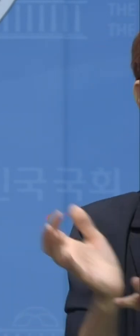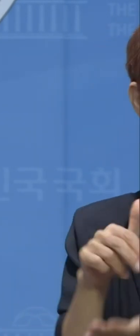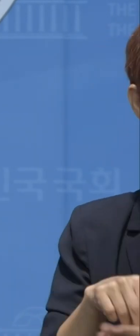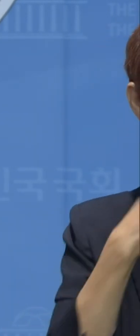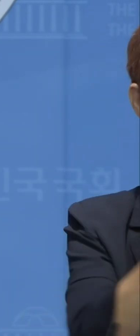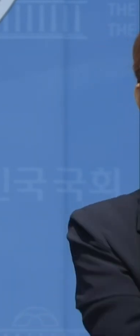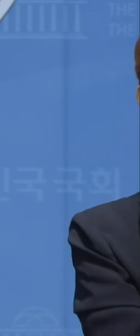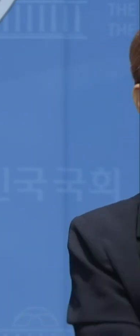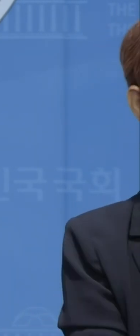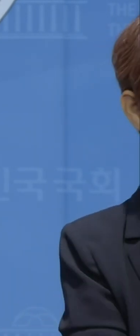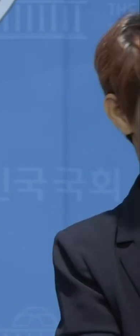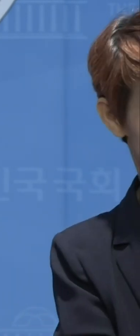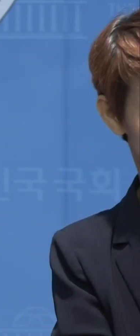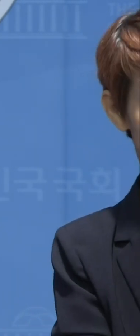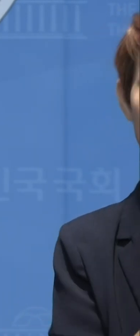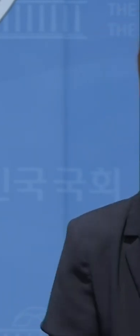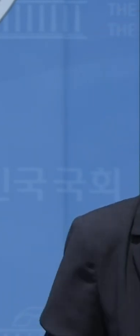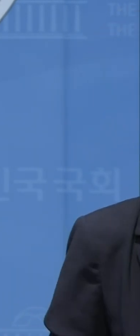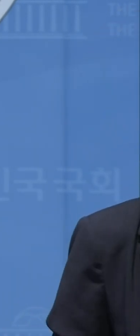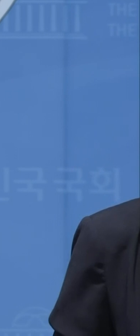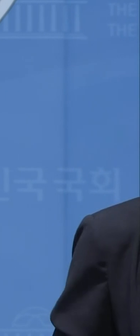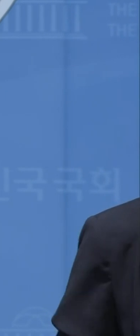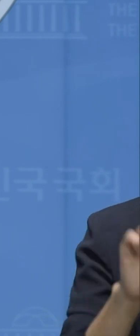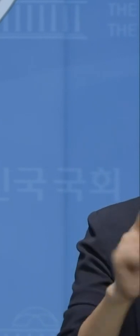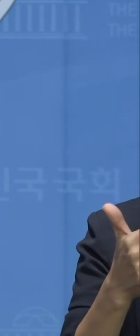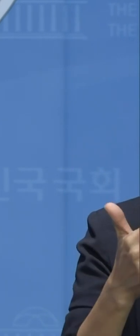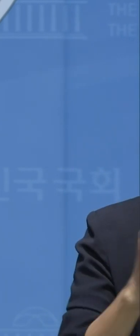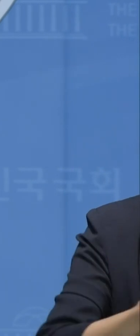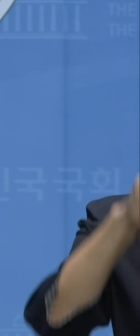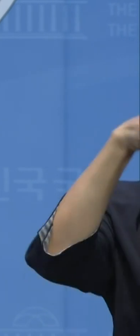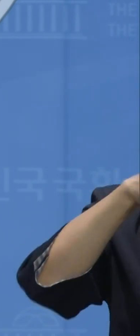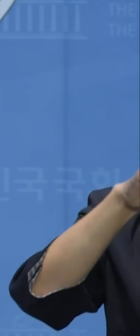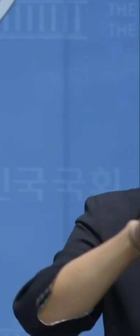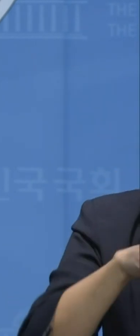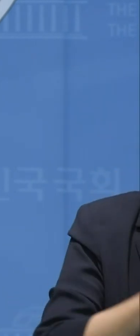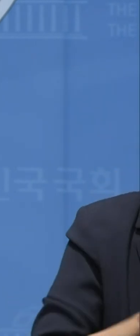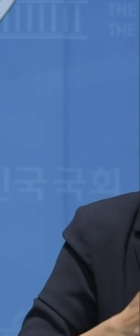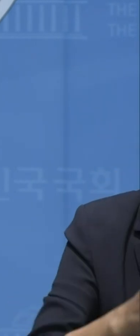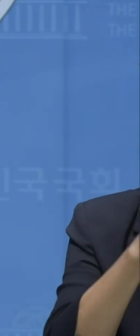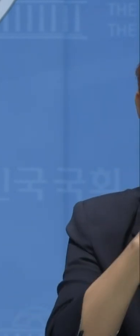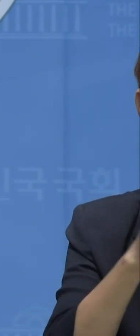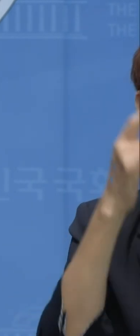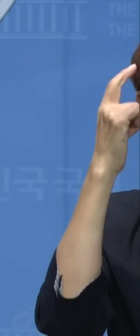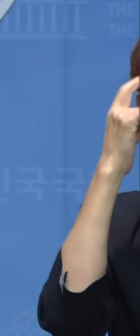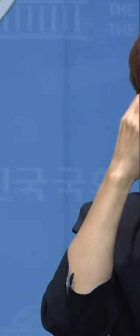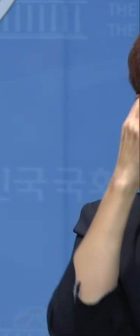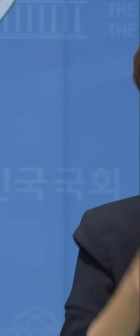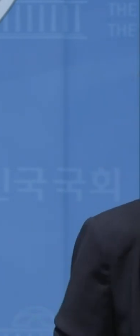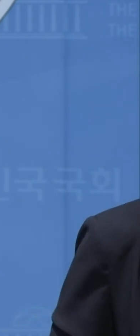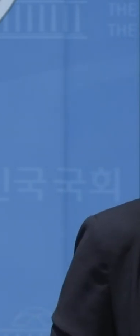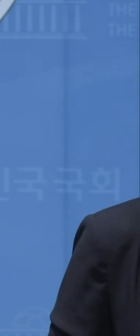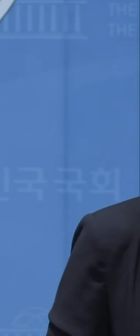지도부의 비난을 혁신당 11 재보궐 선거에 임해 잘하고 있다는 좋은 뜻으로 새기도록